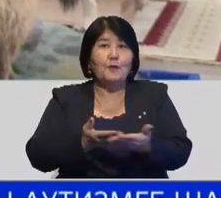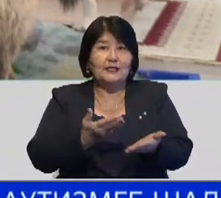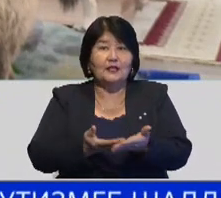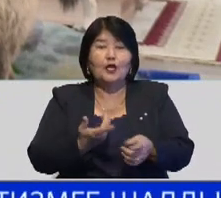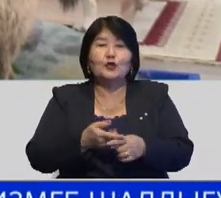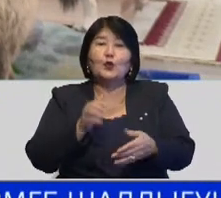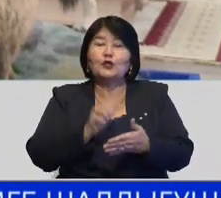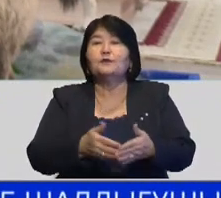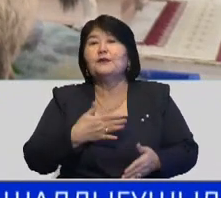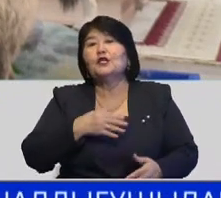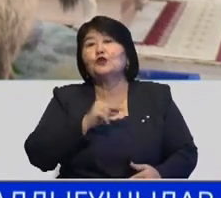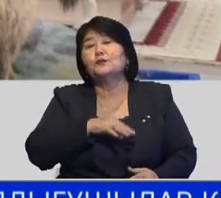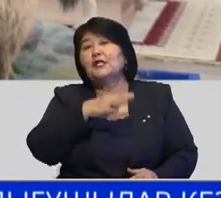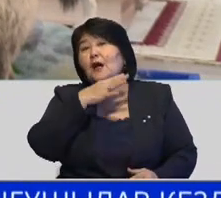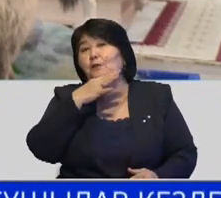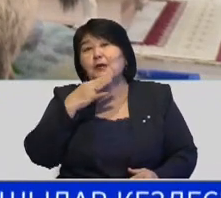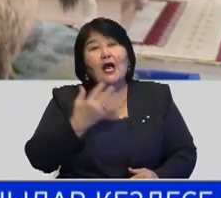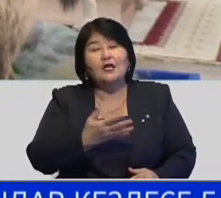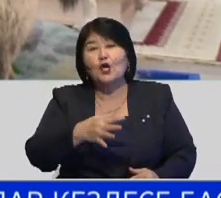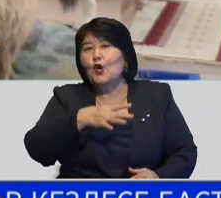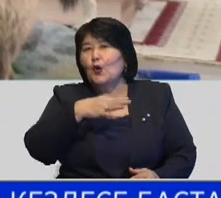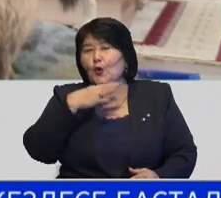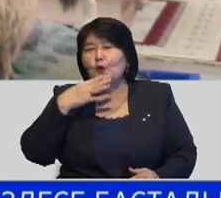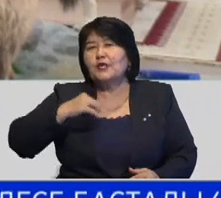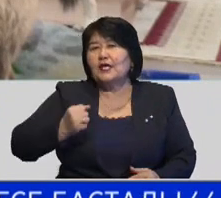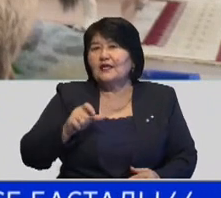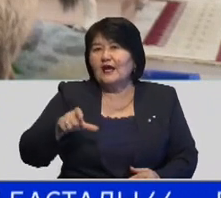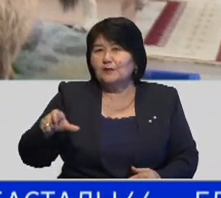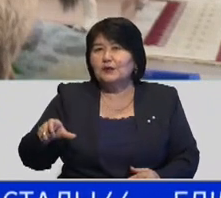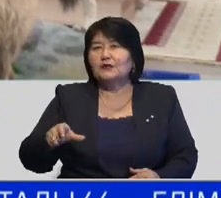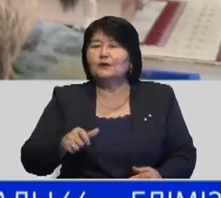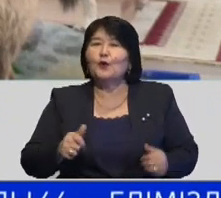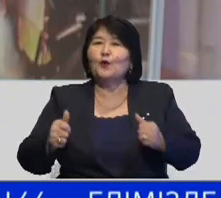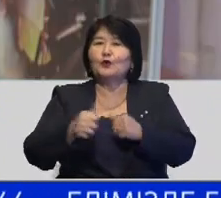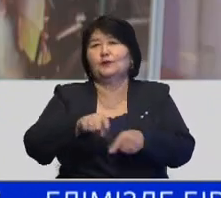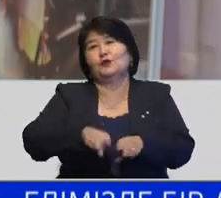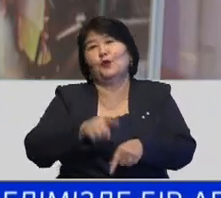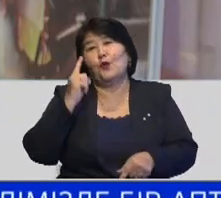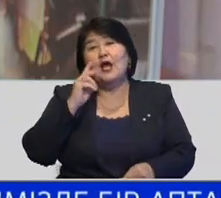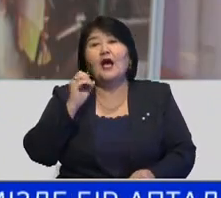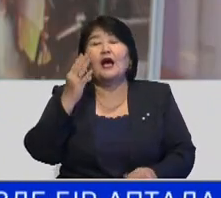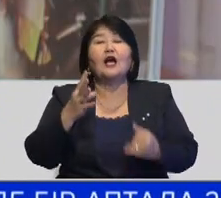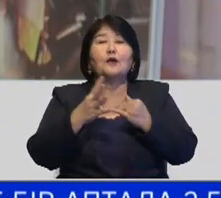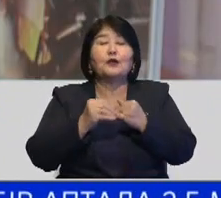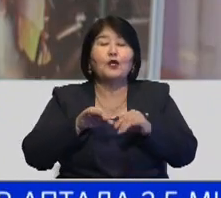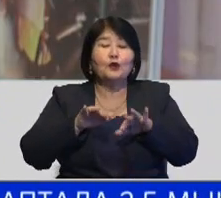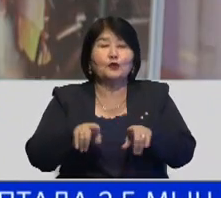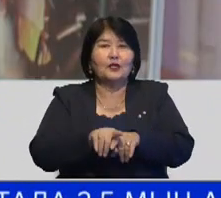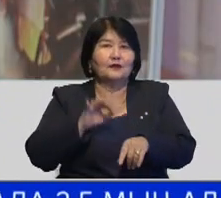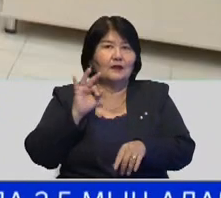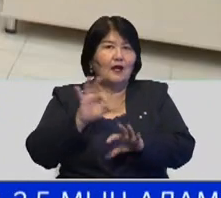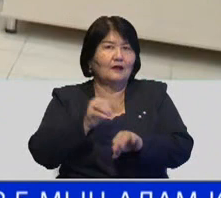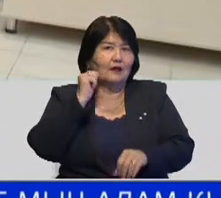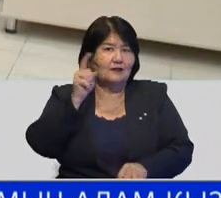Сол себепті менің жұмыстарымның біразы әйтеуір көптеген әріптестерімнен осы қолды деп ойлаймын. Қармақшының топырағын түртсең тарих